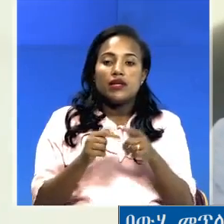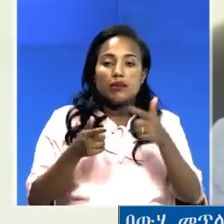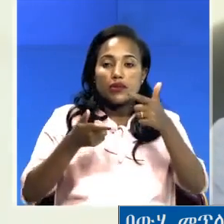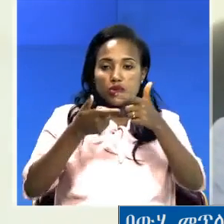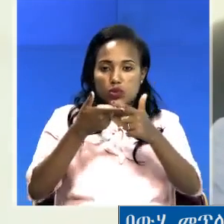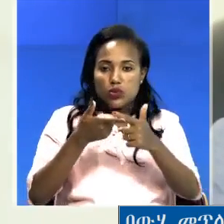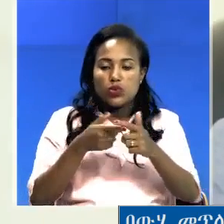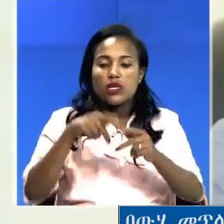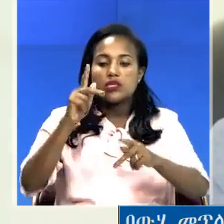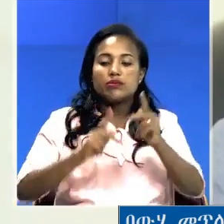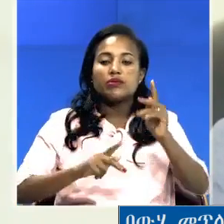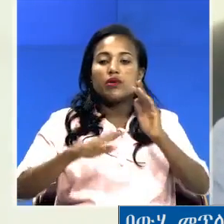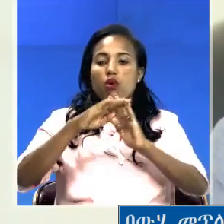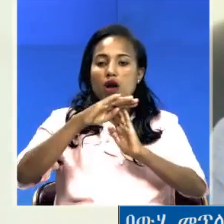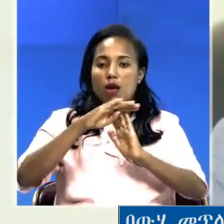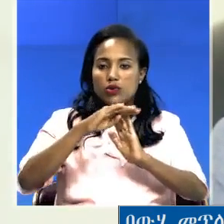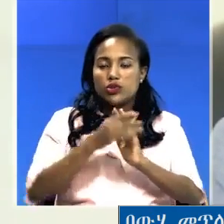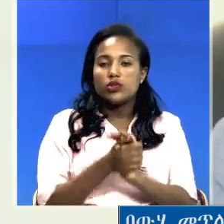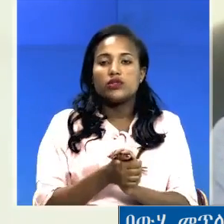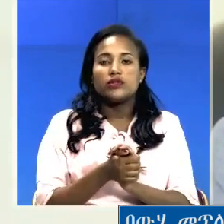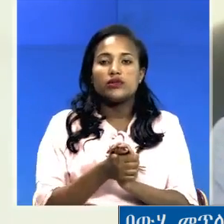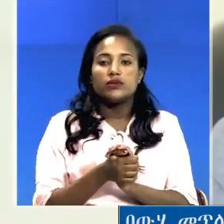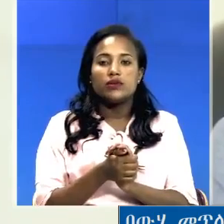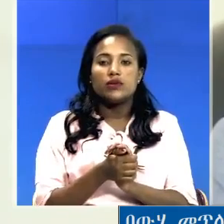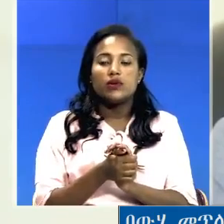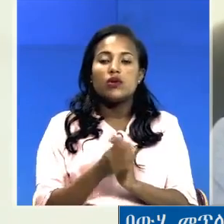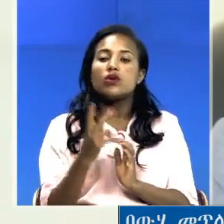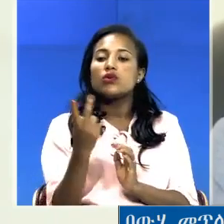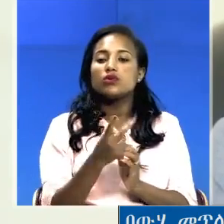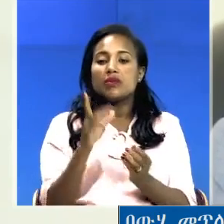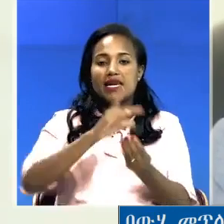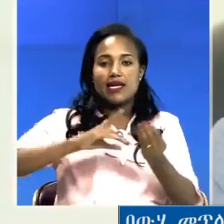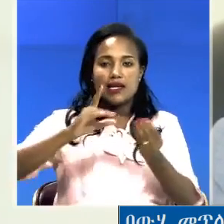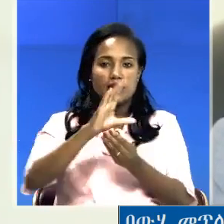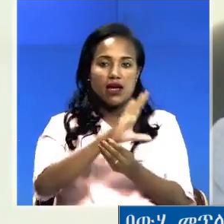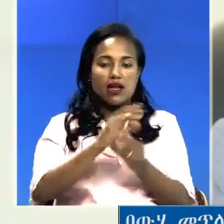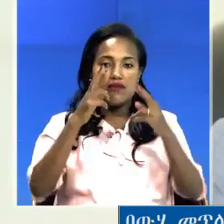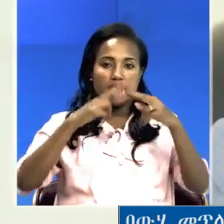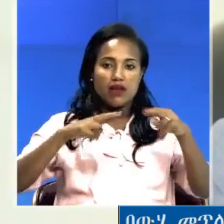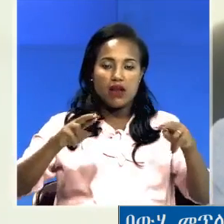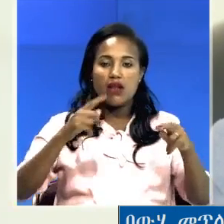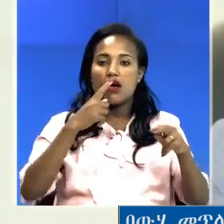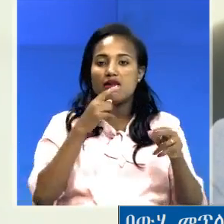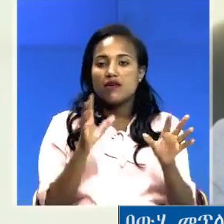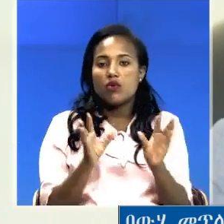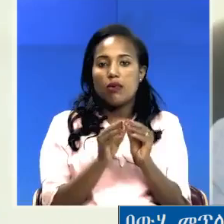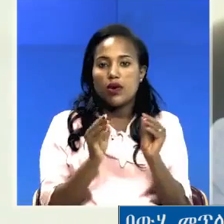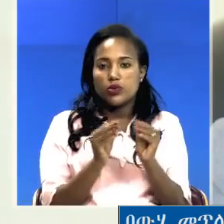ለህዝብ ተወካዮች ለሁለቱም ለክልልም ለፌደራል አፈጉባኤዎች